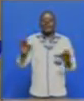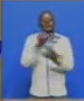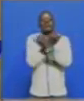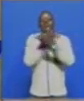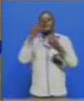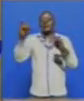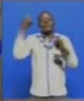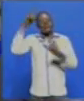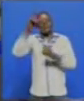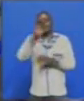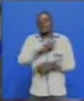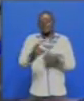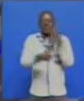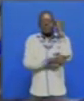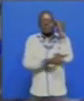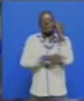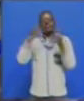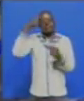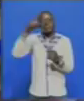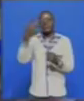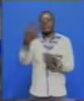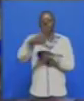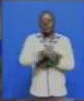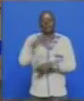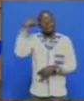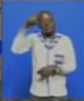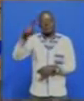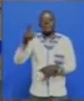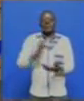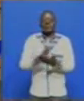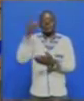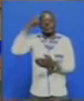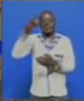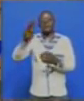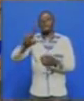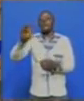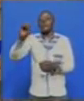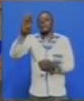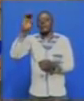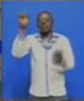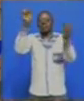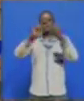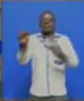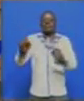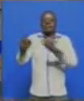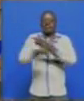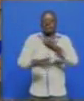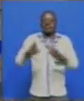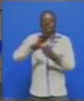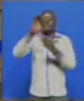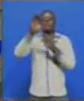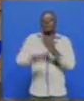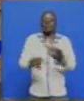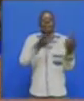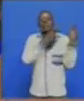Gawa à J-3, nous vous proposons le système de matriarca en pays lobby, un système dont la principale conséquence est le port de